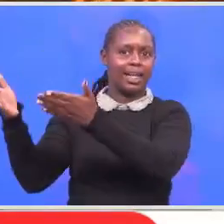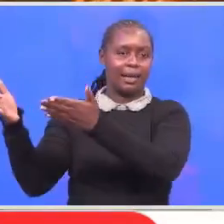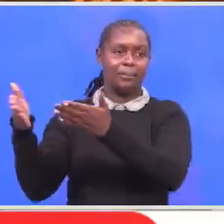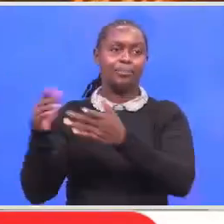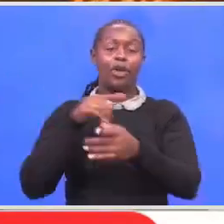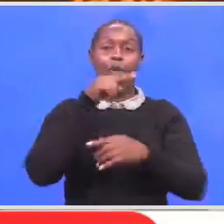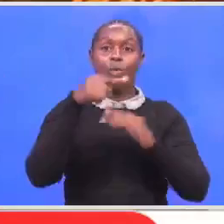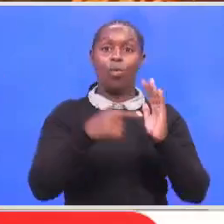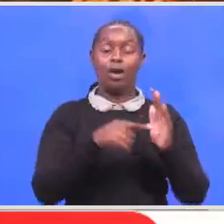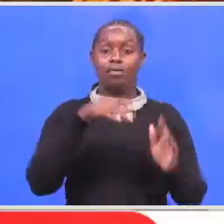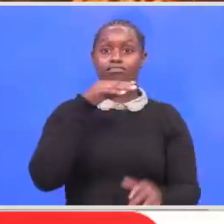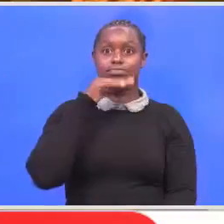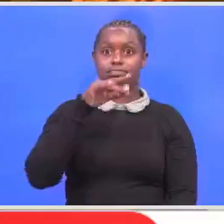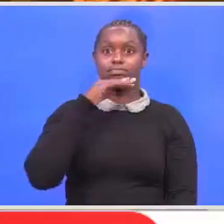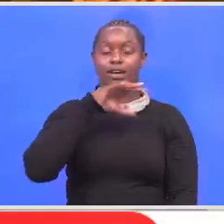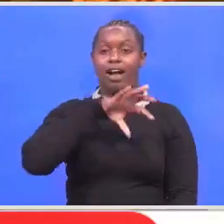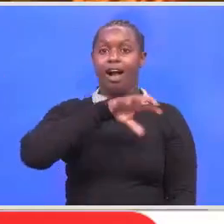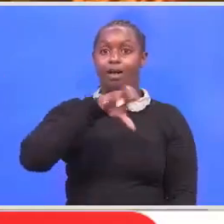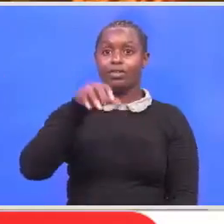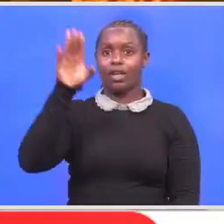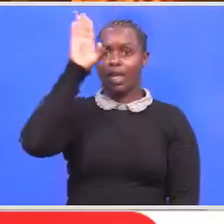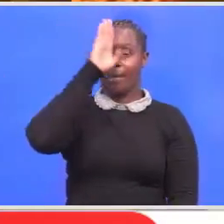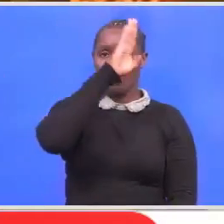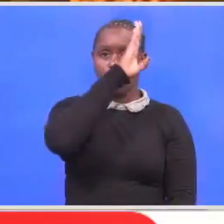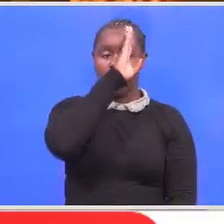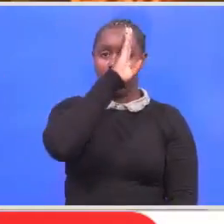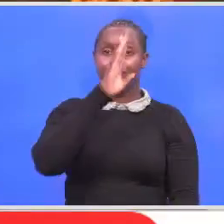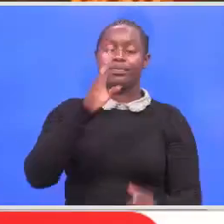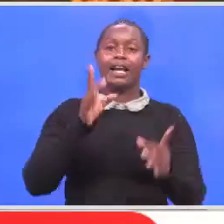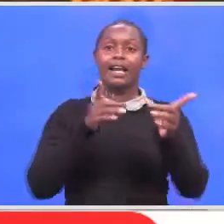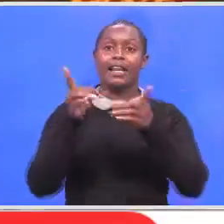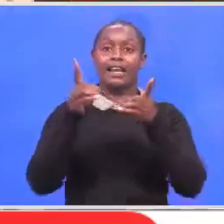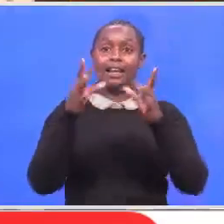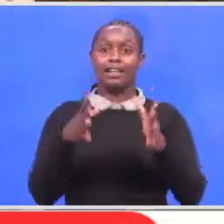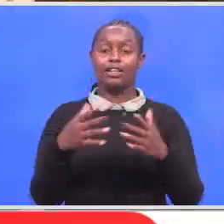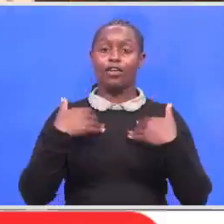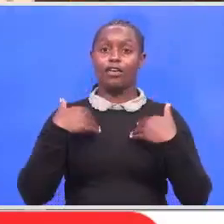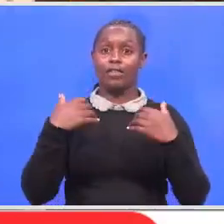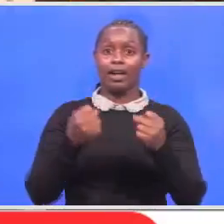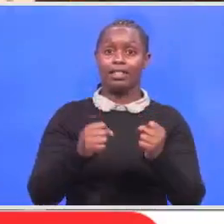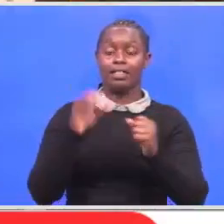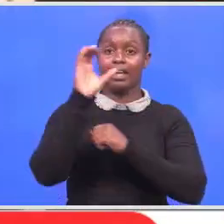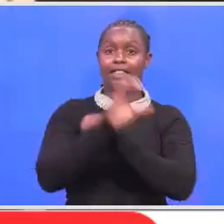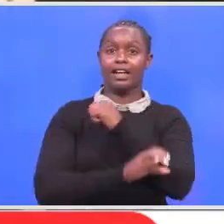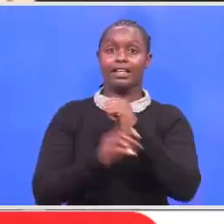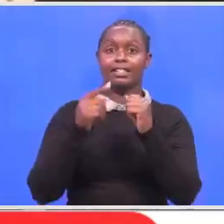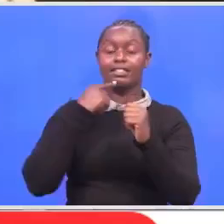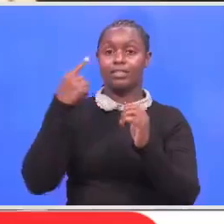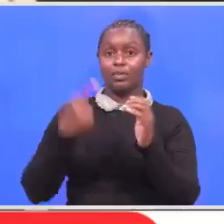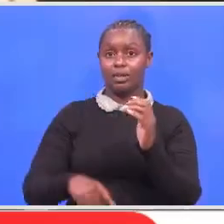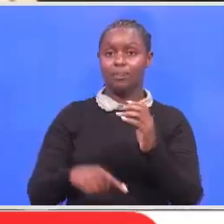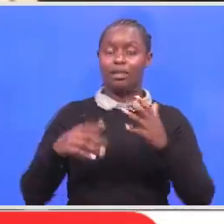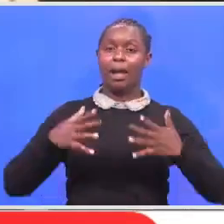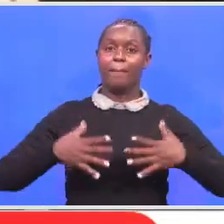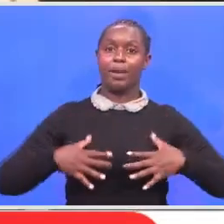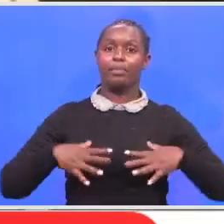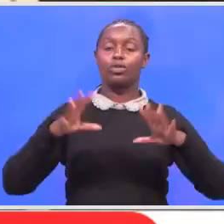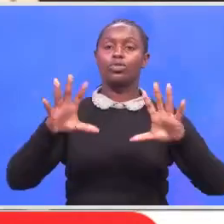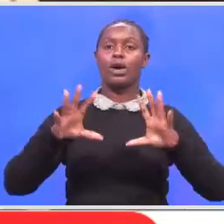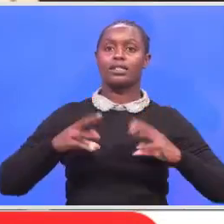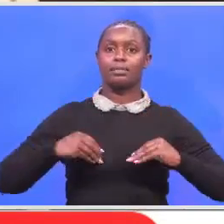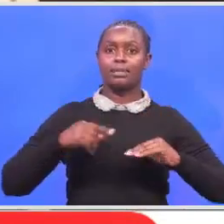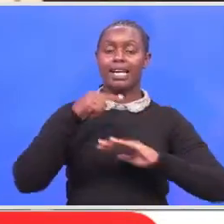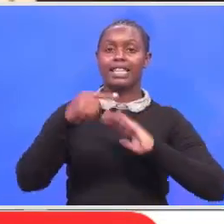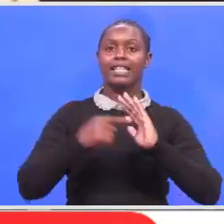sherehe hizo kaunti ya Bungoma, msimamizi wa afya uzazi nchini Edward Serem amewataka wananchi kukumbatia mpango